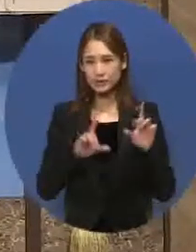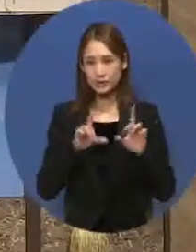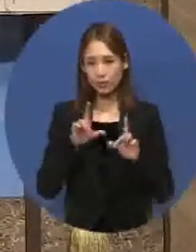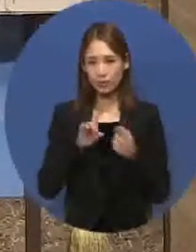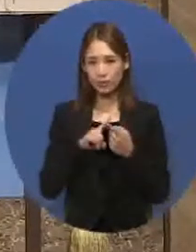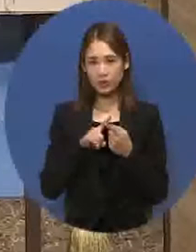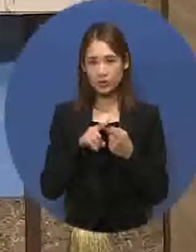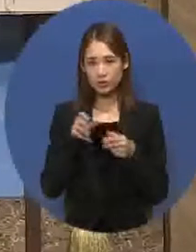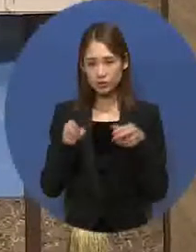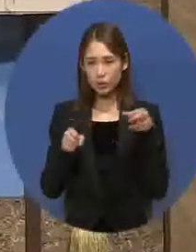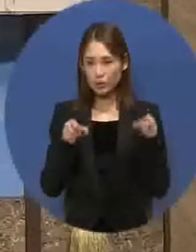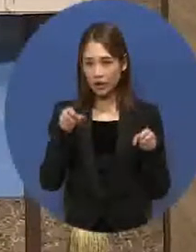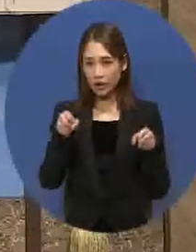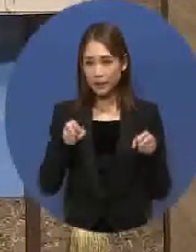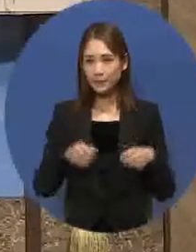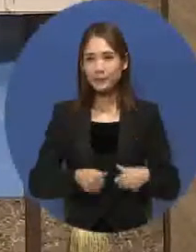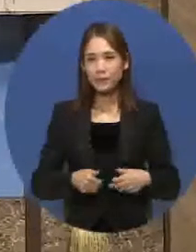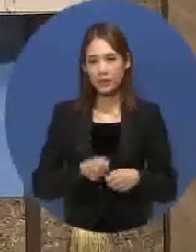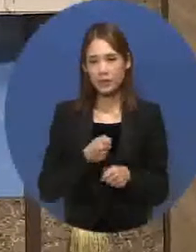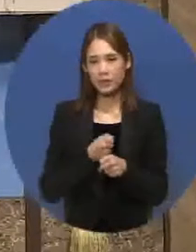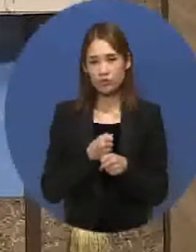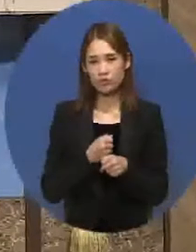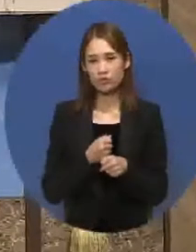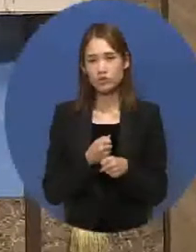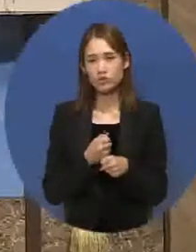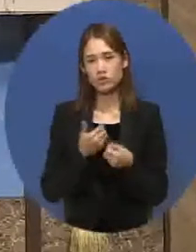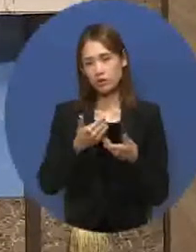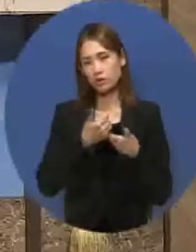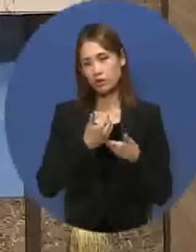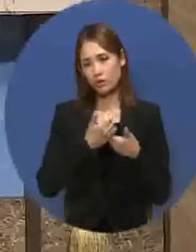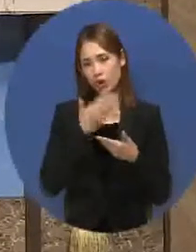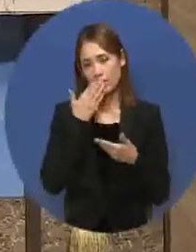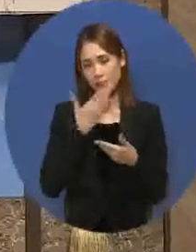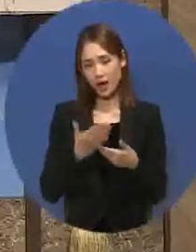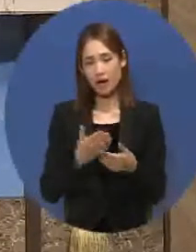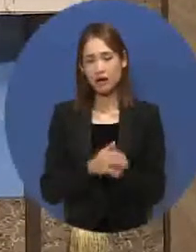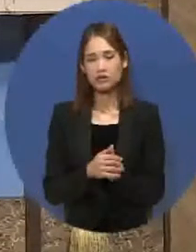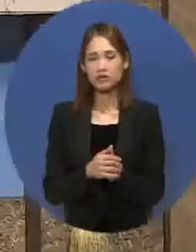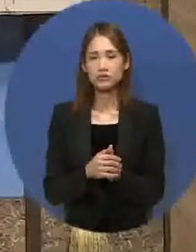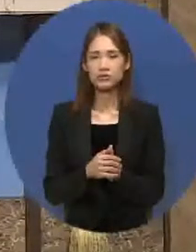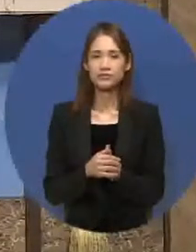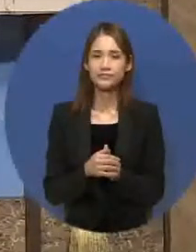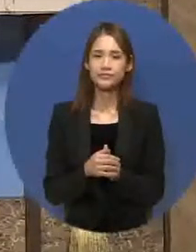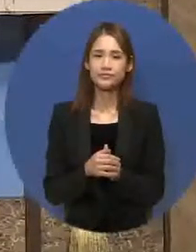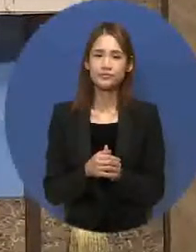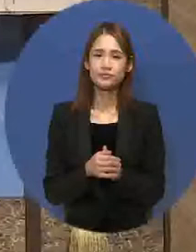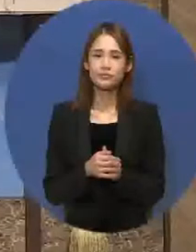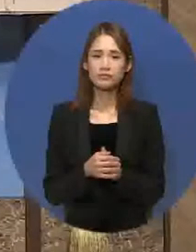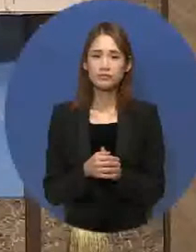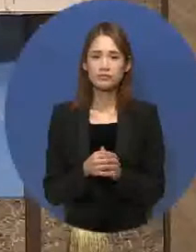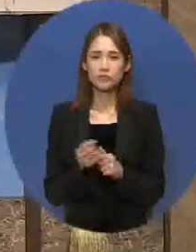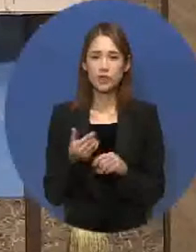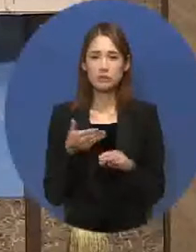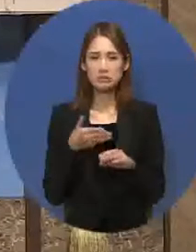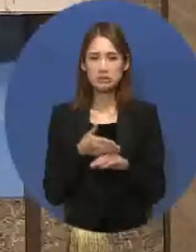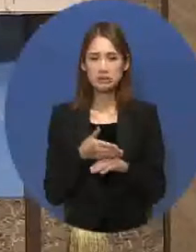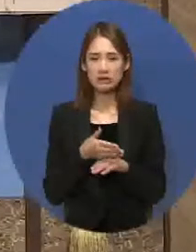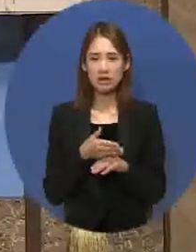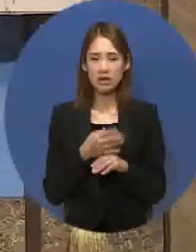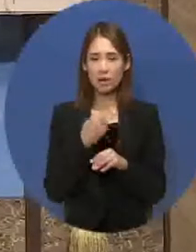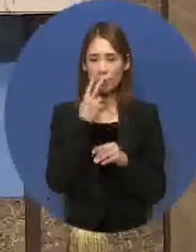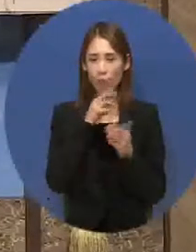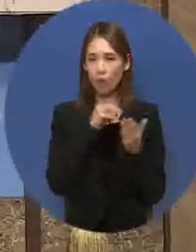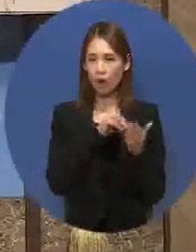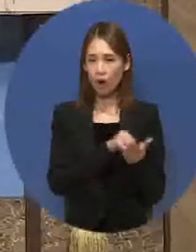손잡이를 전부 다 만들어 달라든지 이런 요구를 할 수도 있는 것이고 늦게 보험을